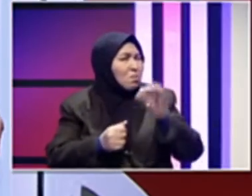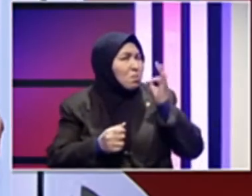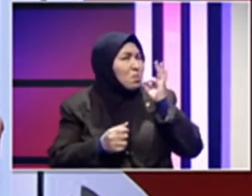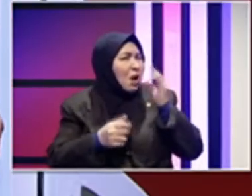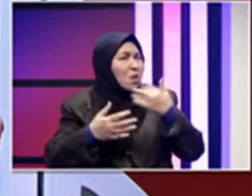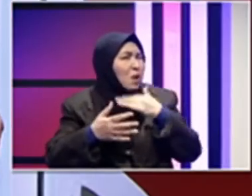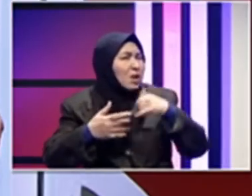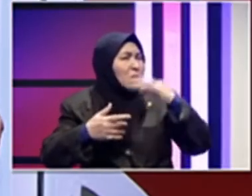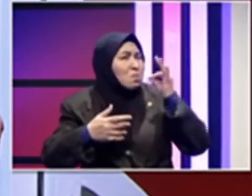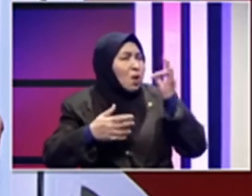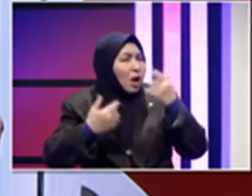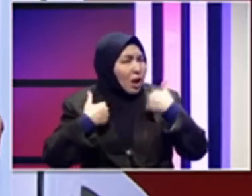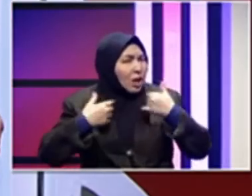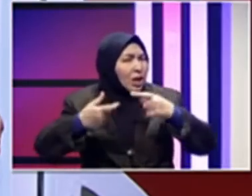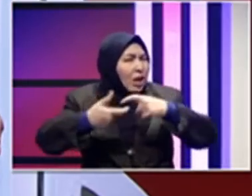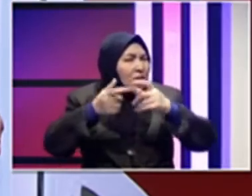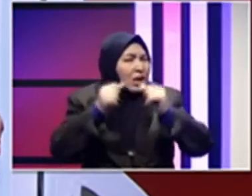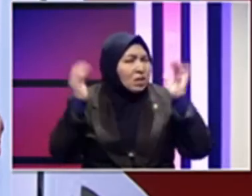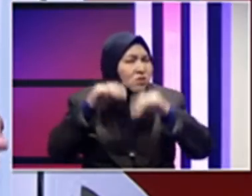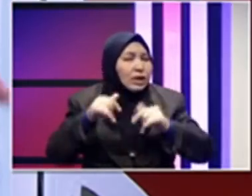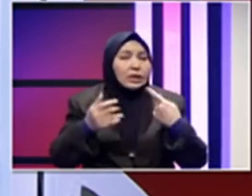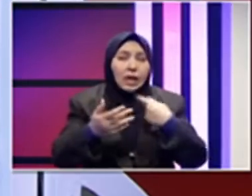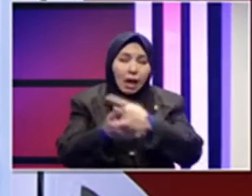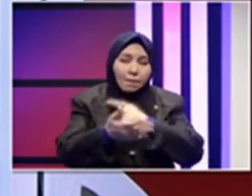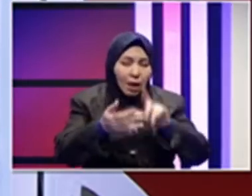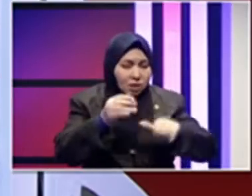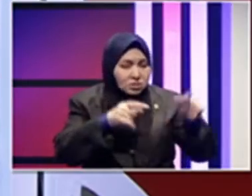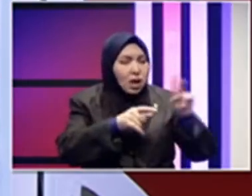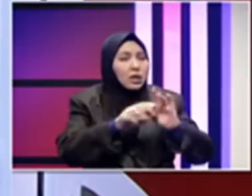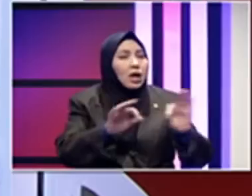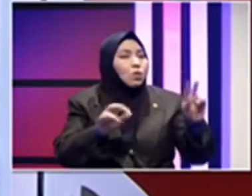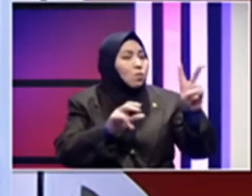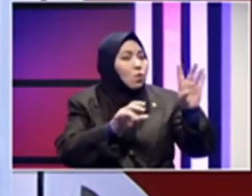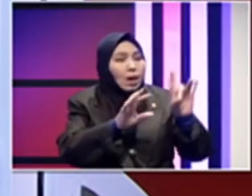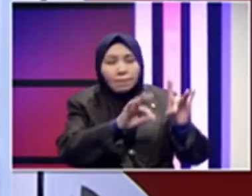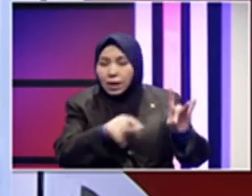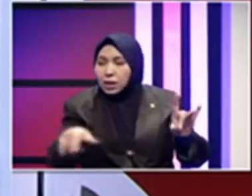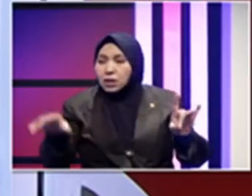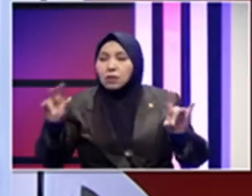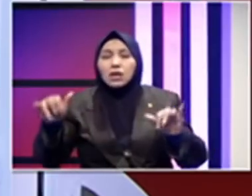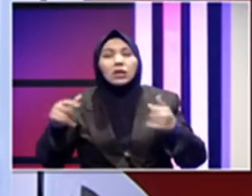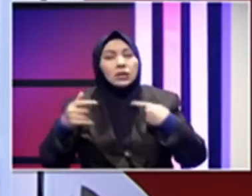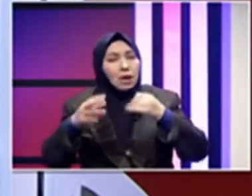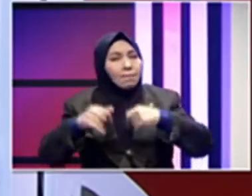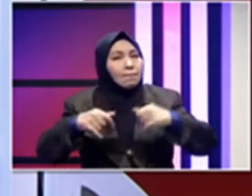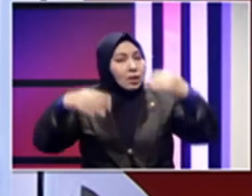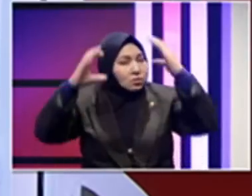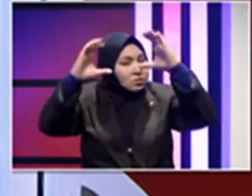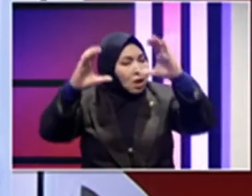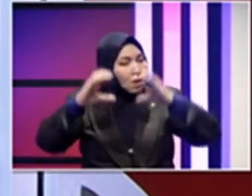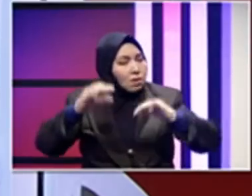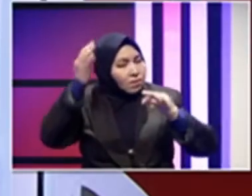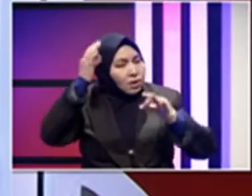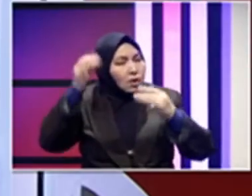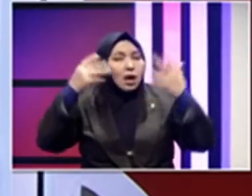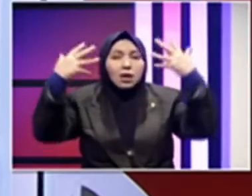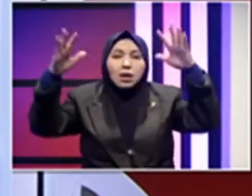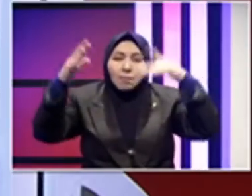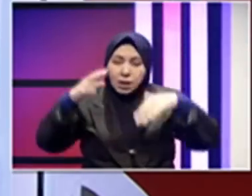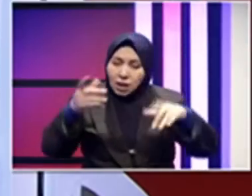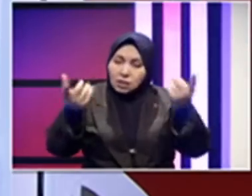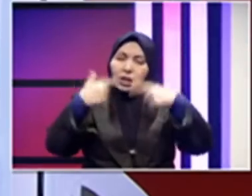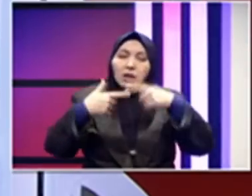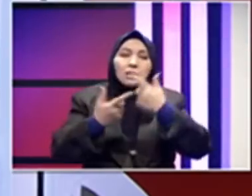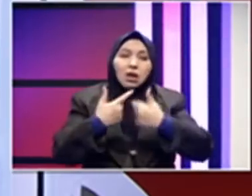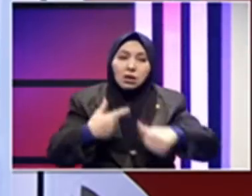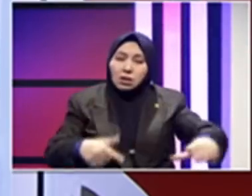kita nak baca daripada ayat 28 hingga 30 untuk kita dapat kerangka berfikir begini yang hebat, yang sudah tentunya datang